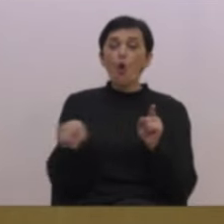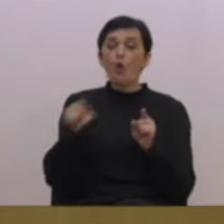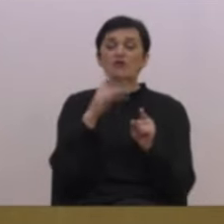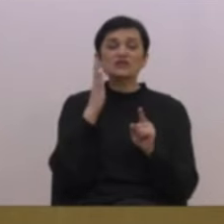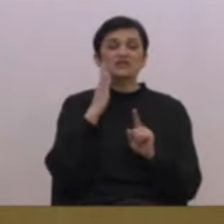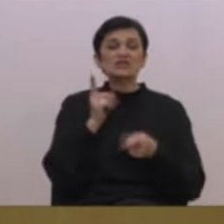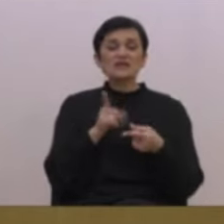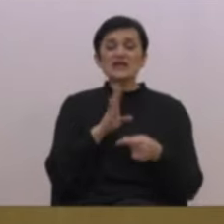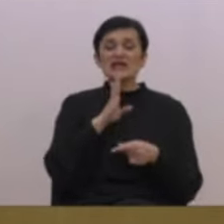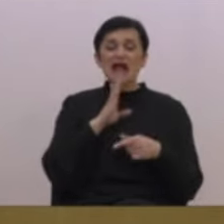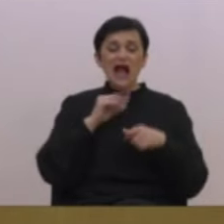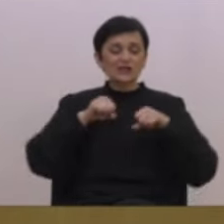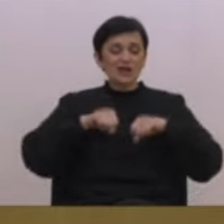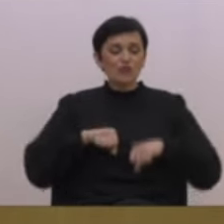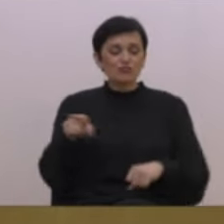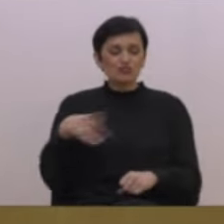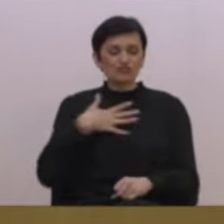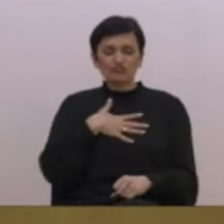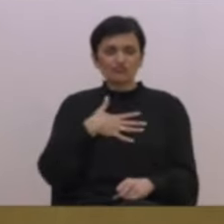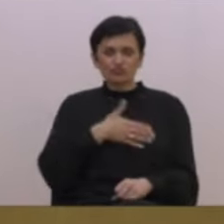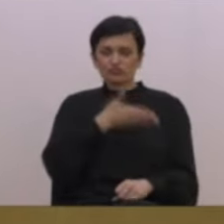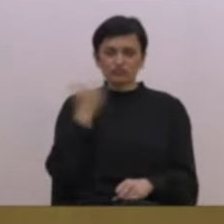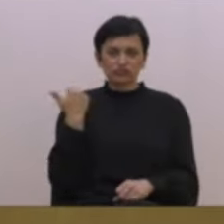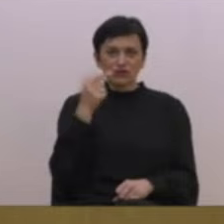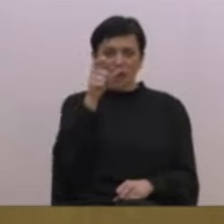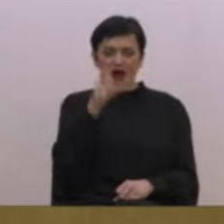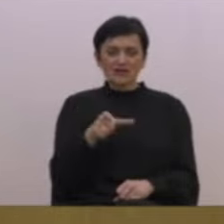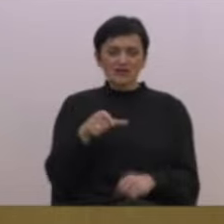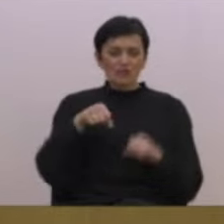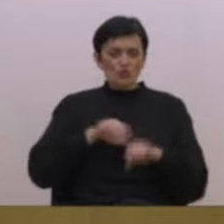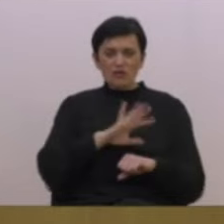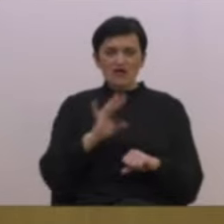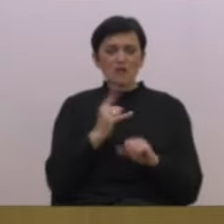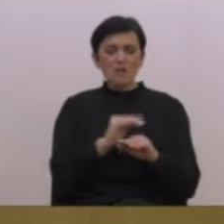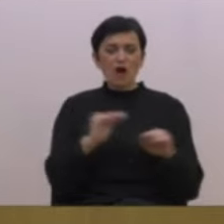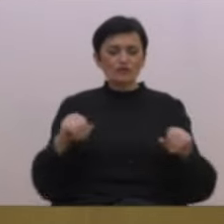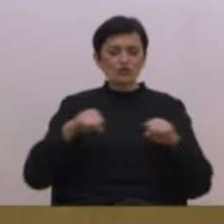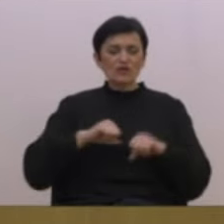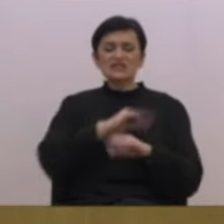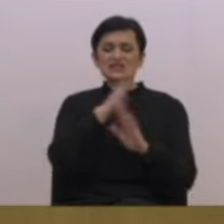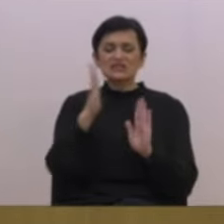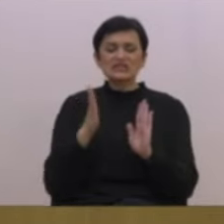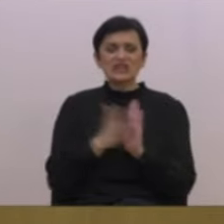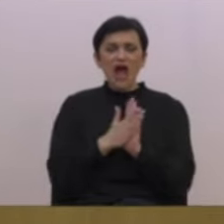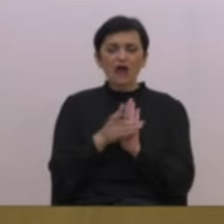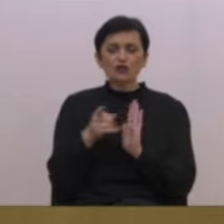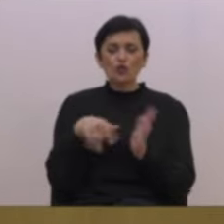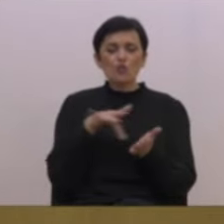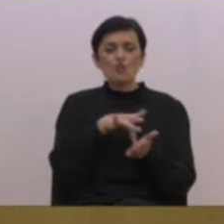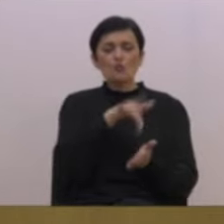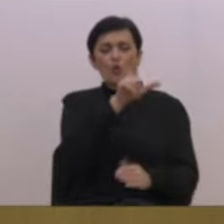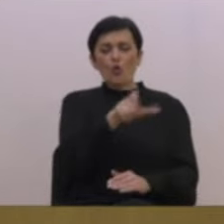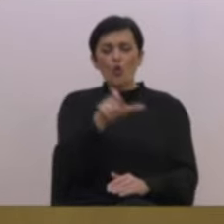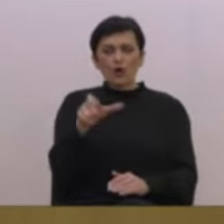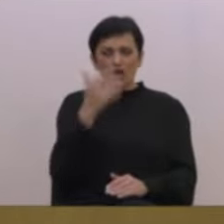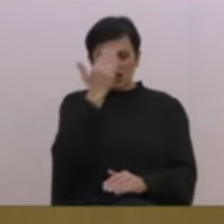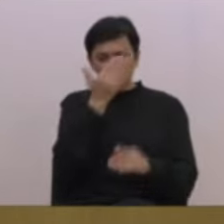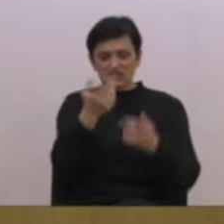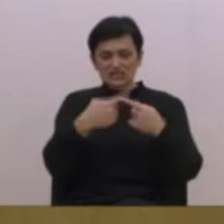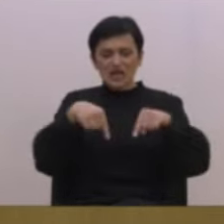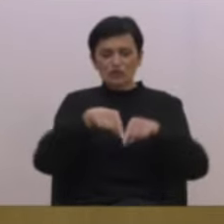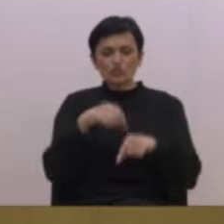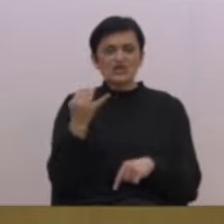სინამდვილეში არც ქალთა უფლებები ადარდებს, არც ადამიანის უფლებები, არც ბავშვთა უფლებები და საერთოდ როგორც ჩანს არც მოქალაქეთა და